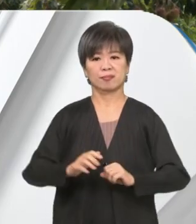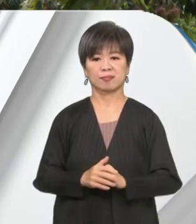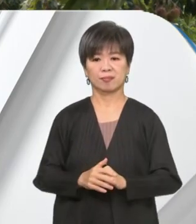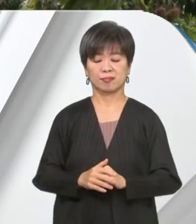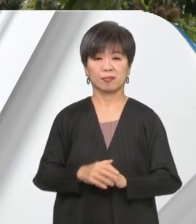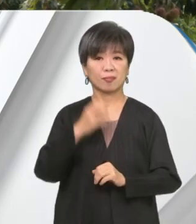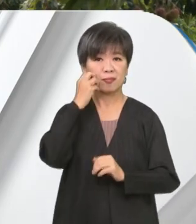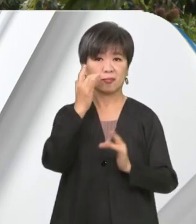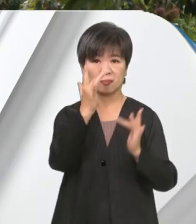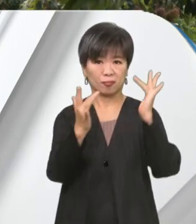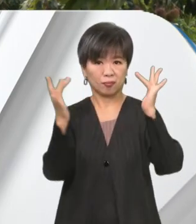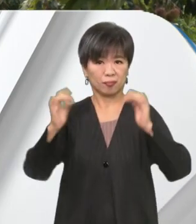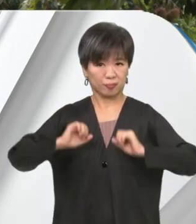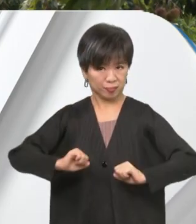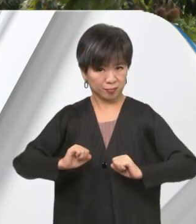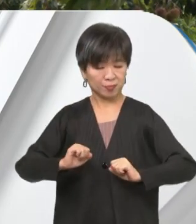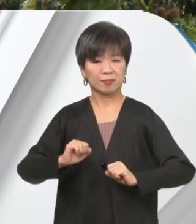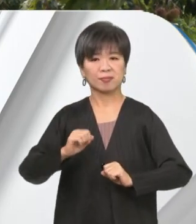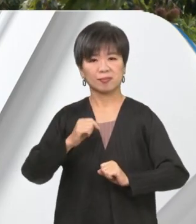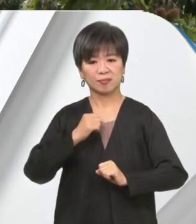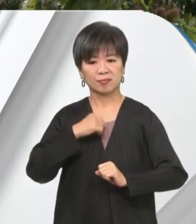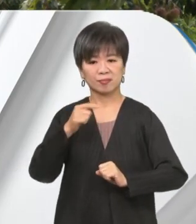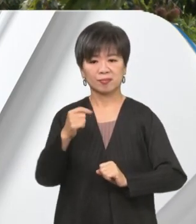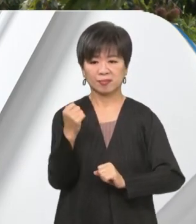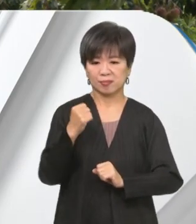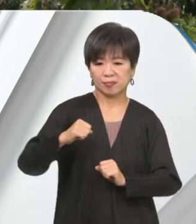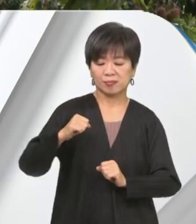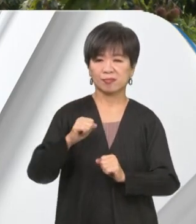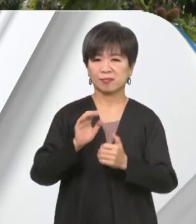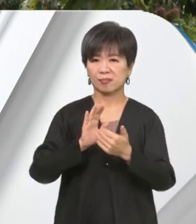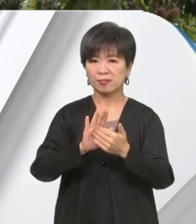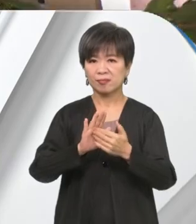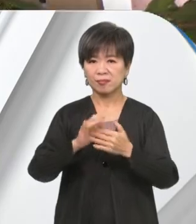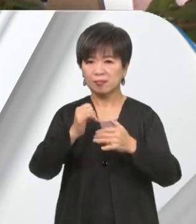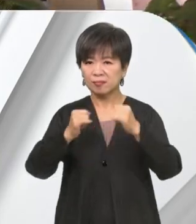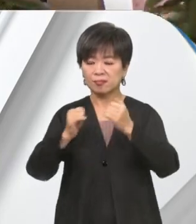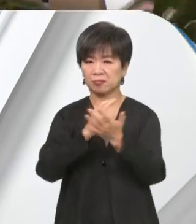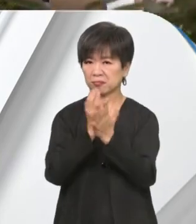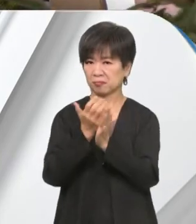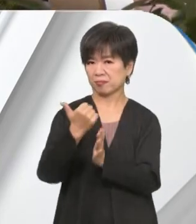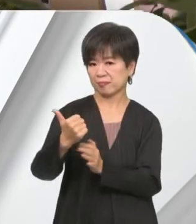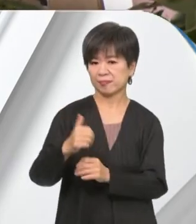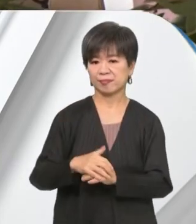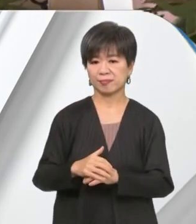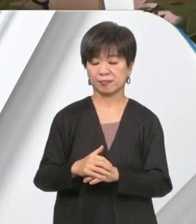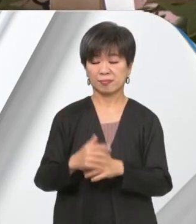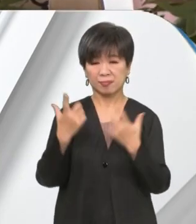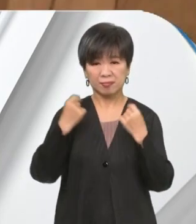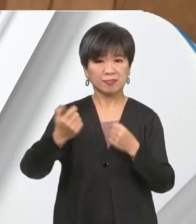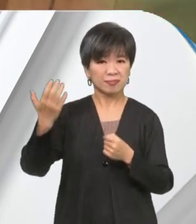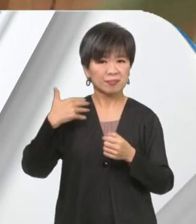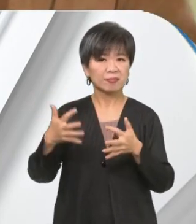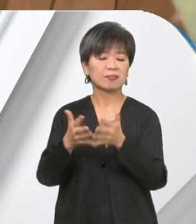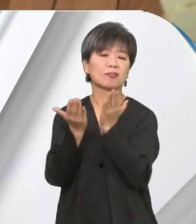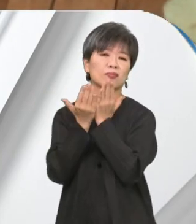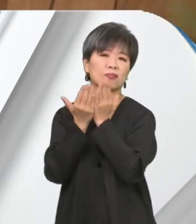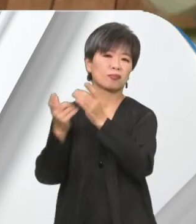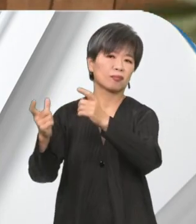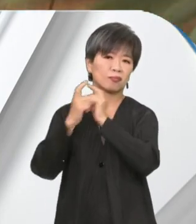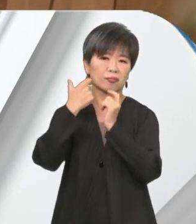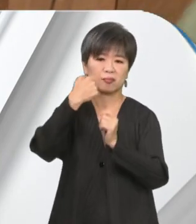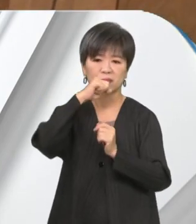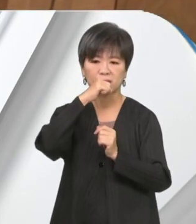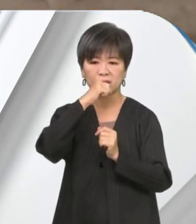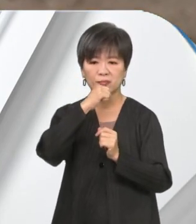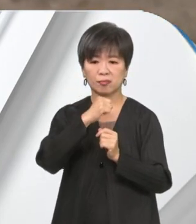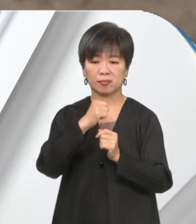果树健康的话，我就一些抵抗防御力也比较强。 请你真原本对美国留学过来，入台外